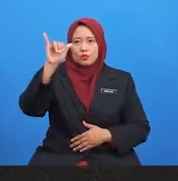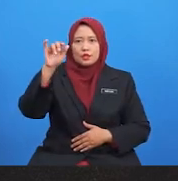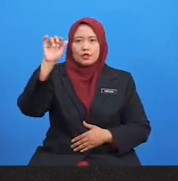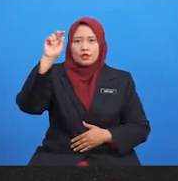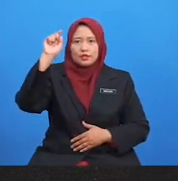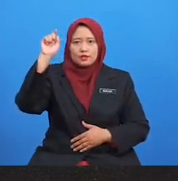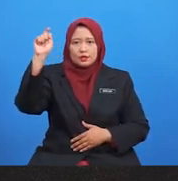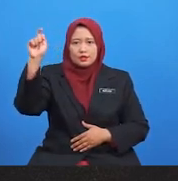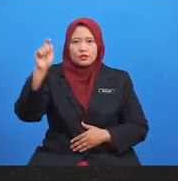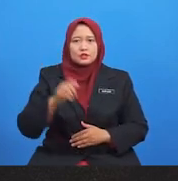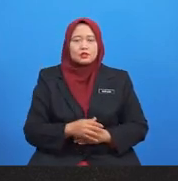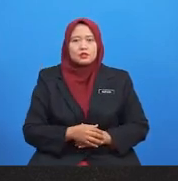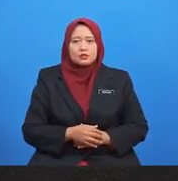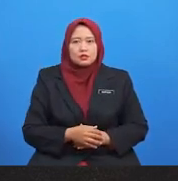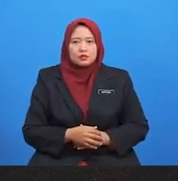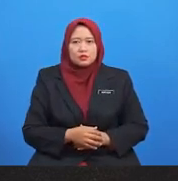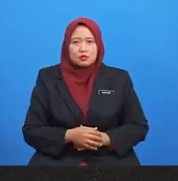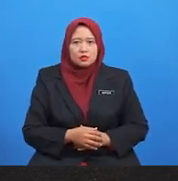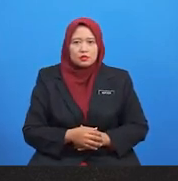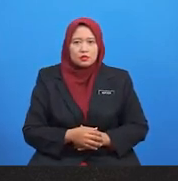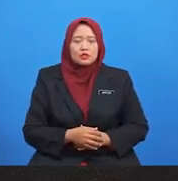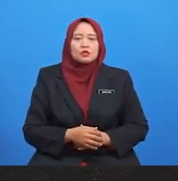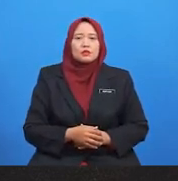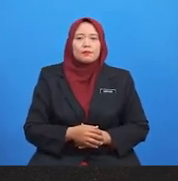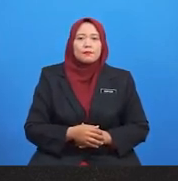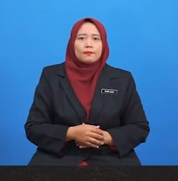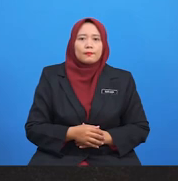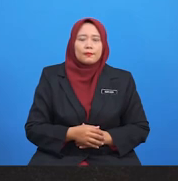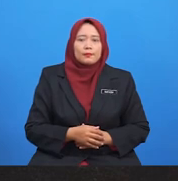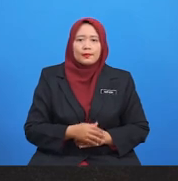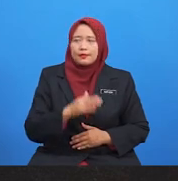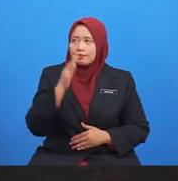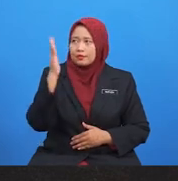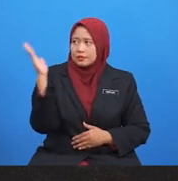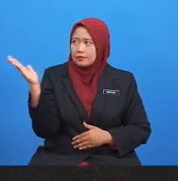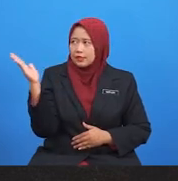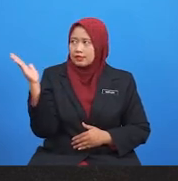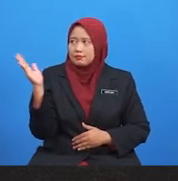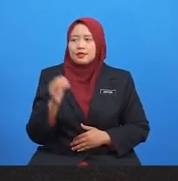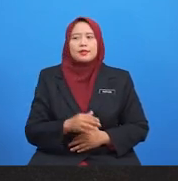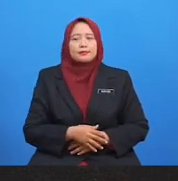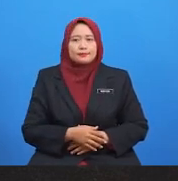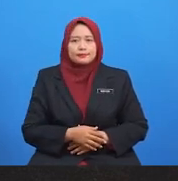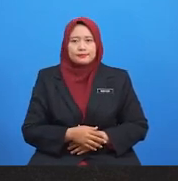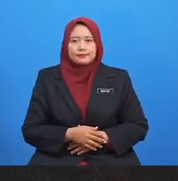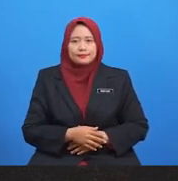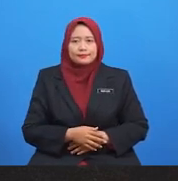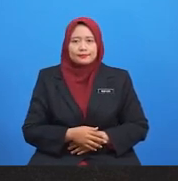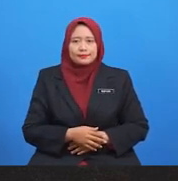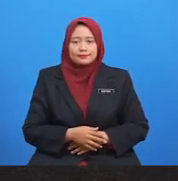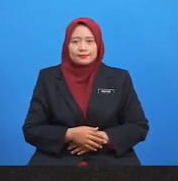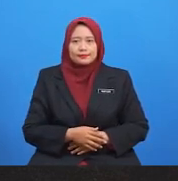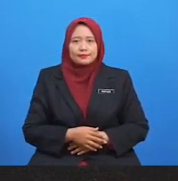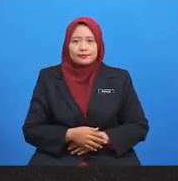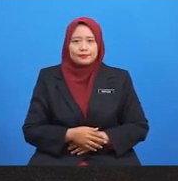Seterusnya, kamirkan X kuasa 2 bagi had dari 0 hingga 3. Kita